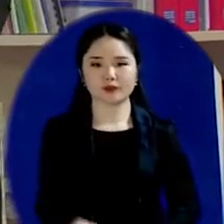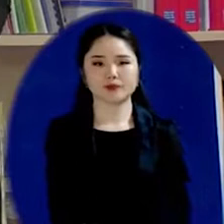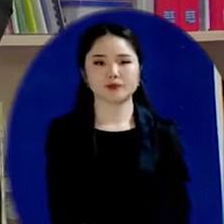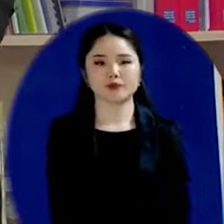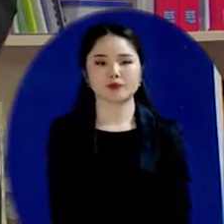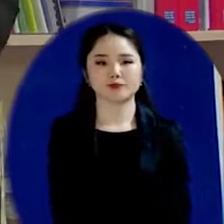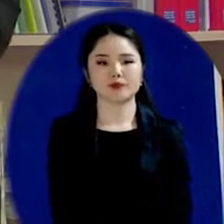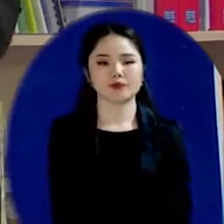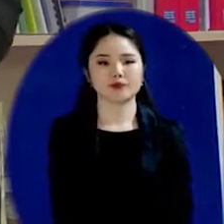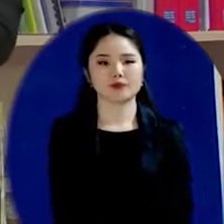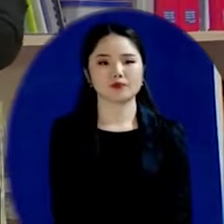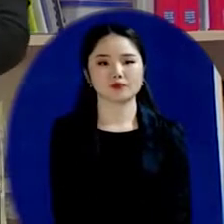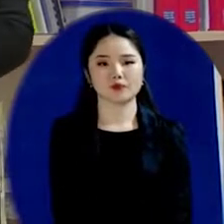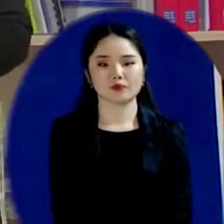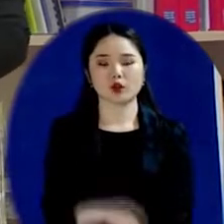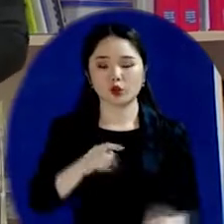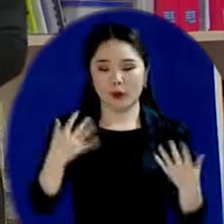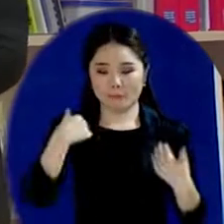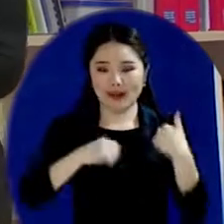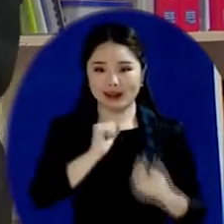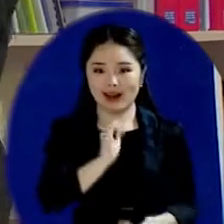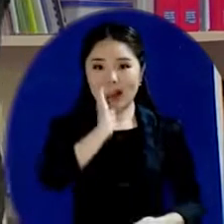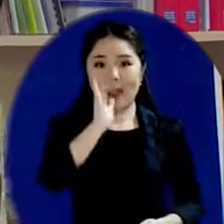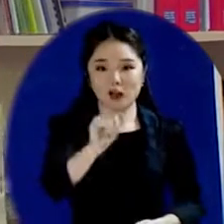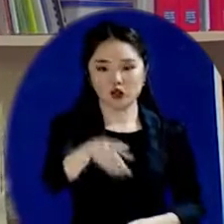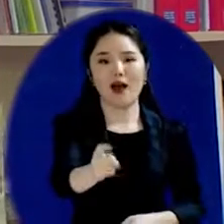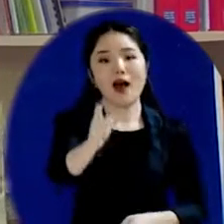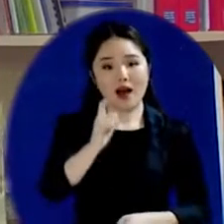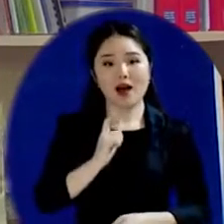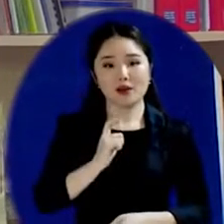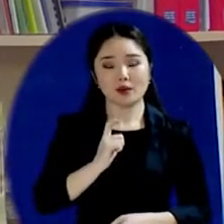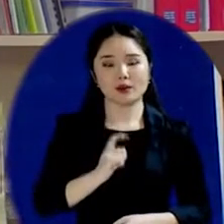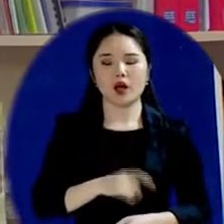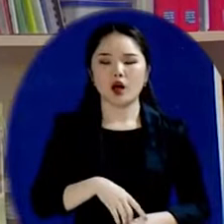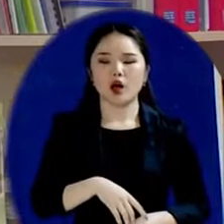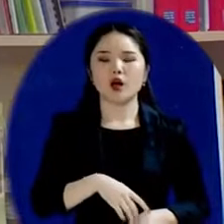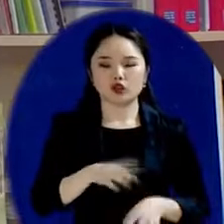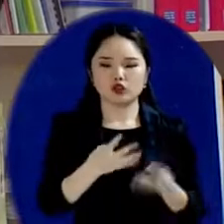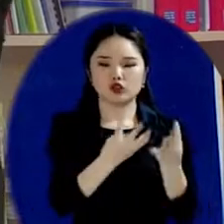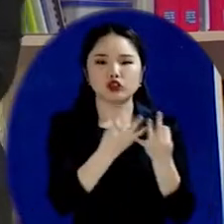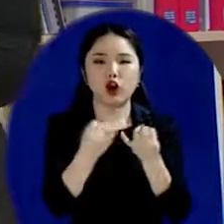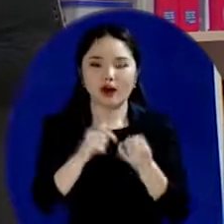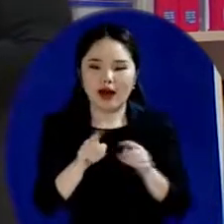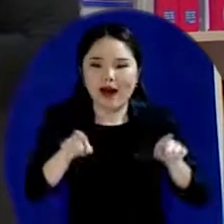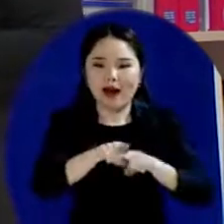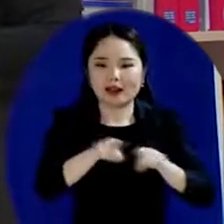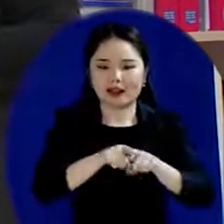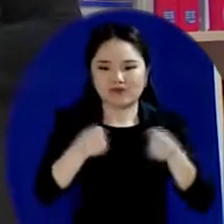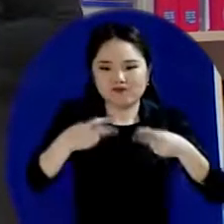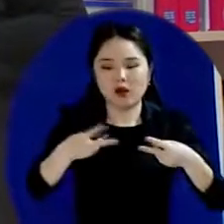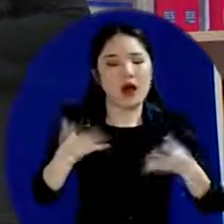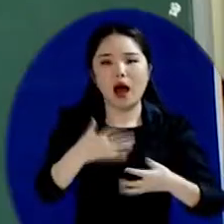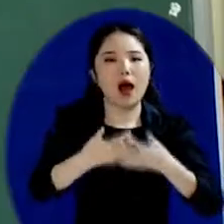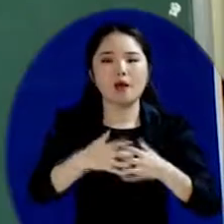За одоо багш хаан асуусан асуултуудад хариулаарай. Тоогоороо тэнцүү ямар амьтад байна